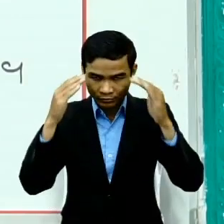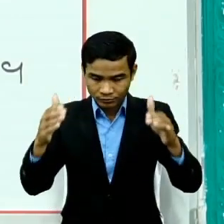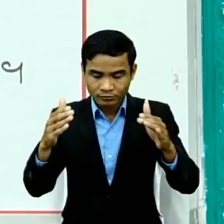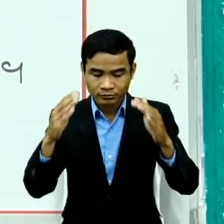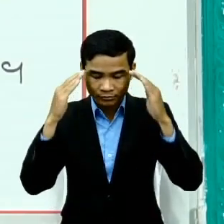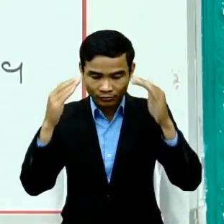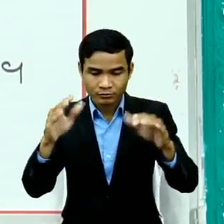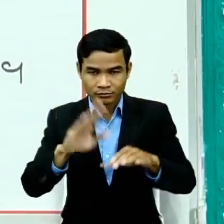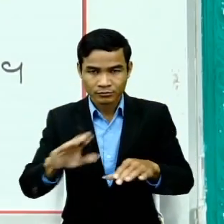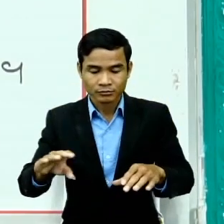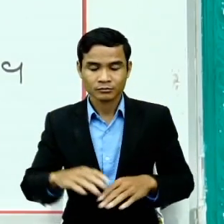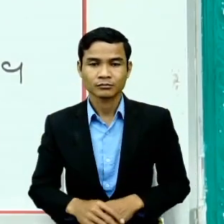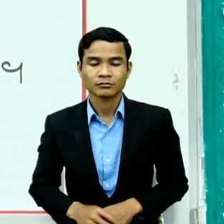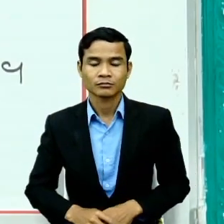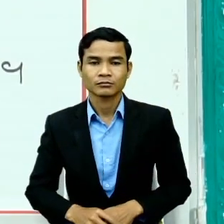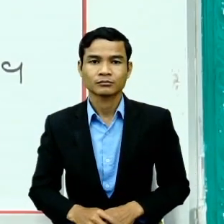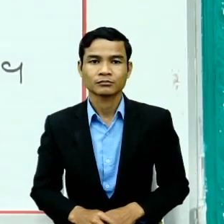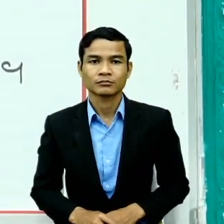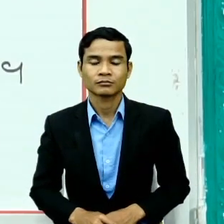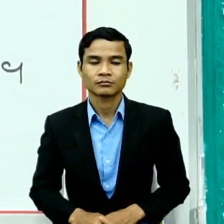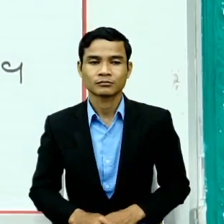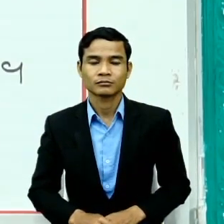snap